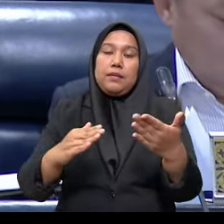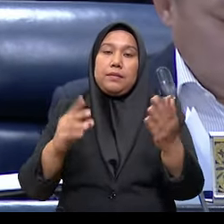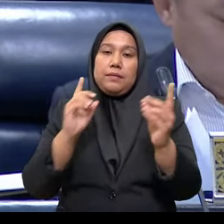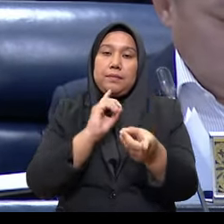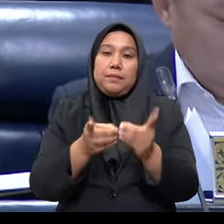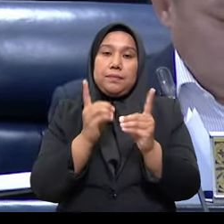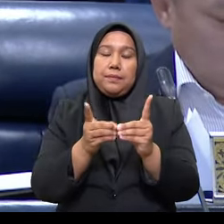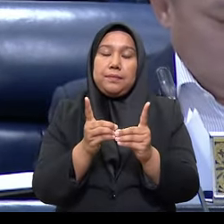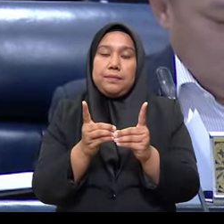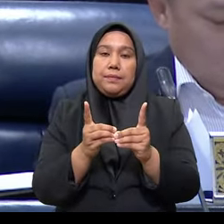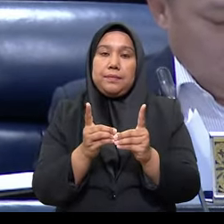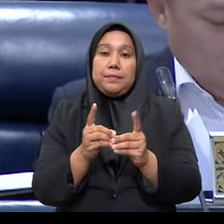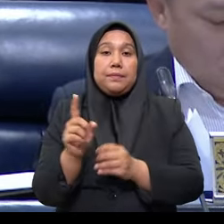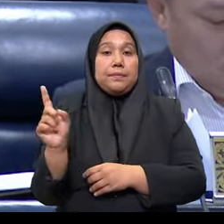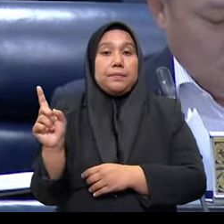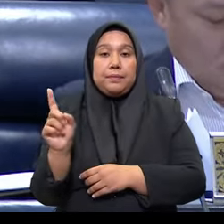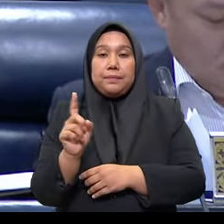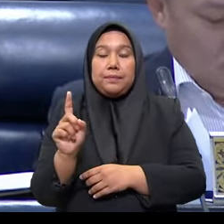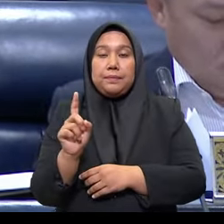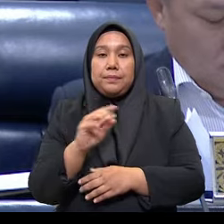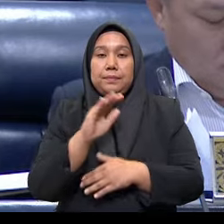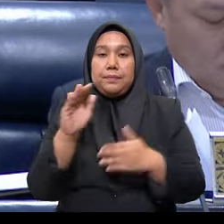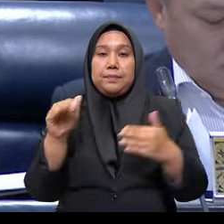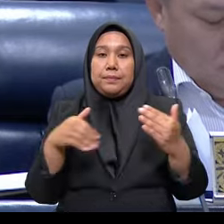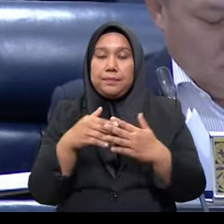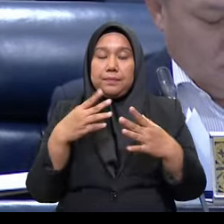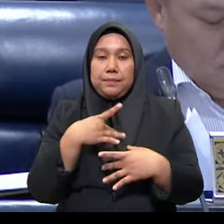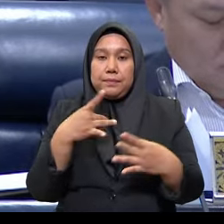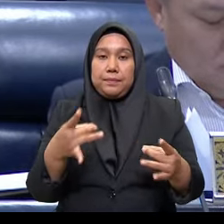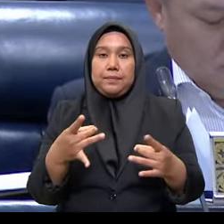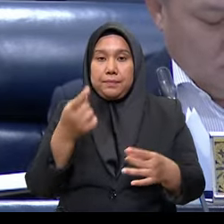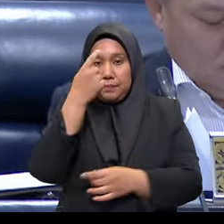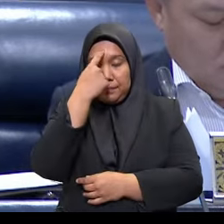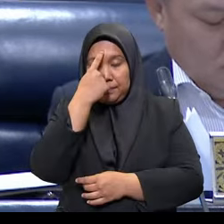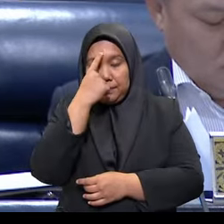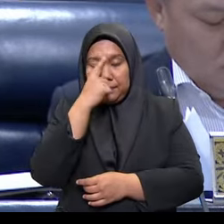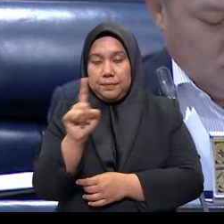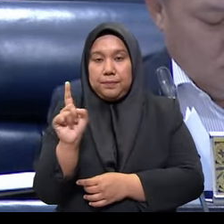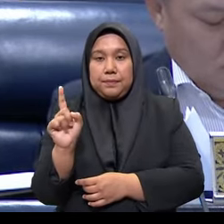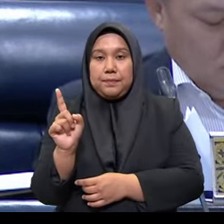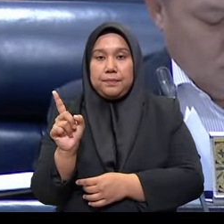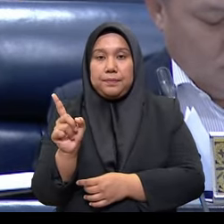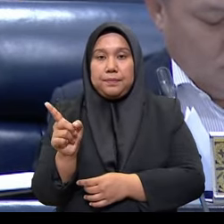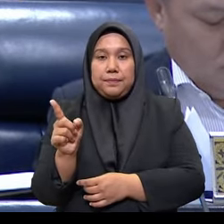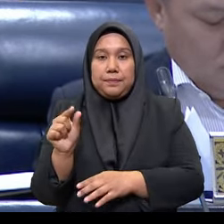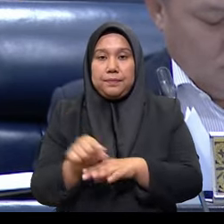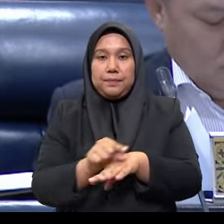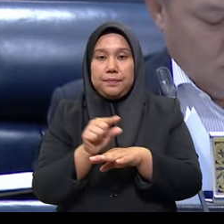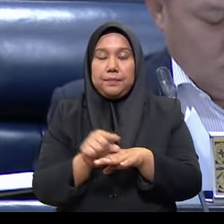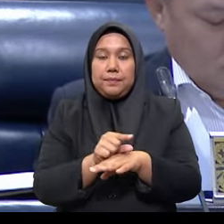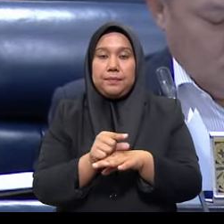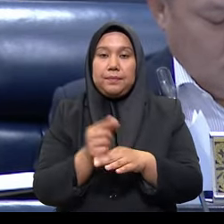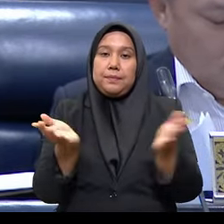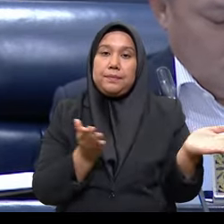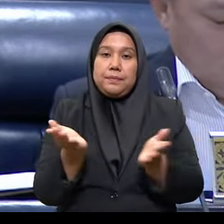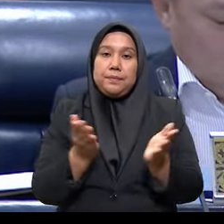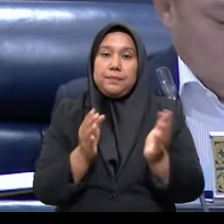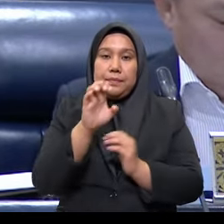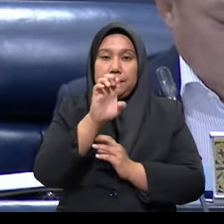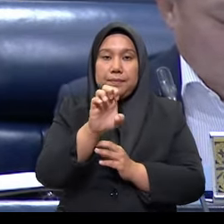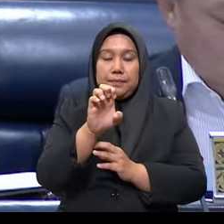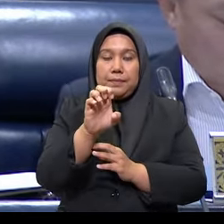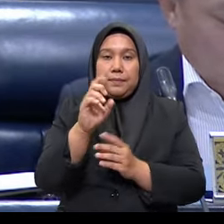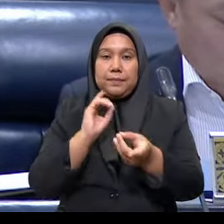digital di mana semua yang minat untuk sama ada menggunakan perkhidmatan